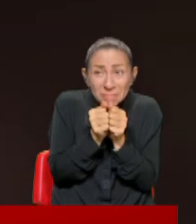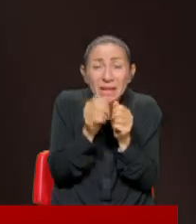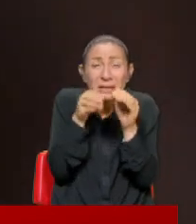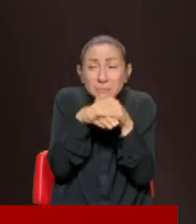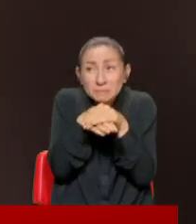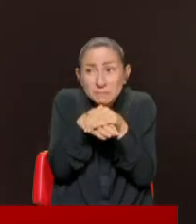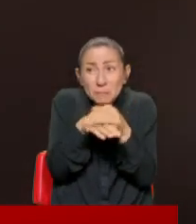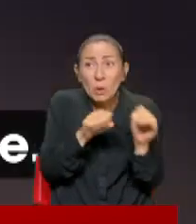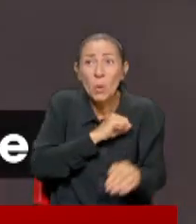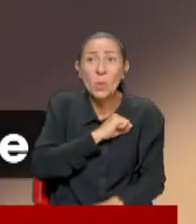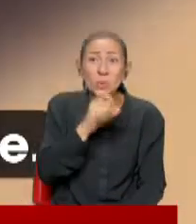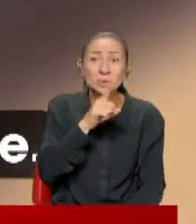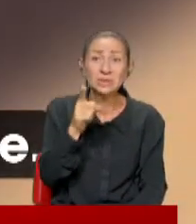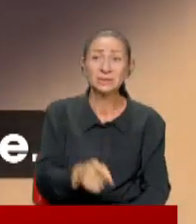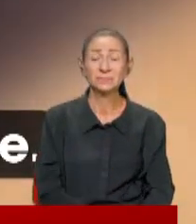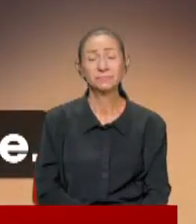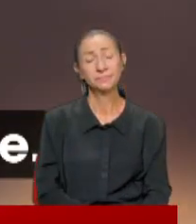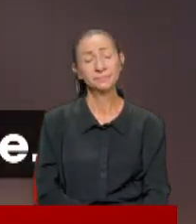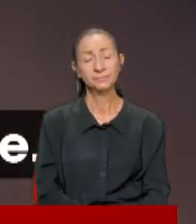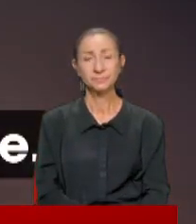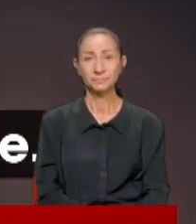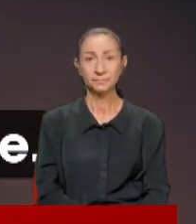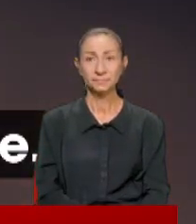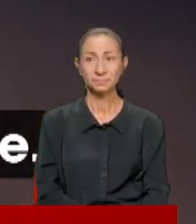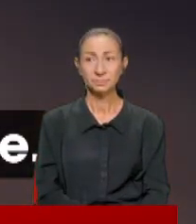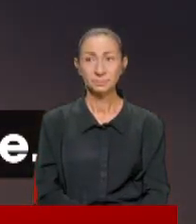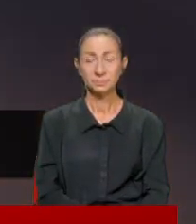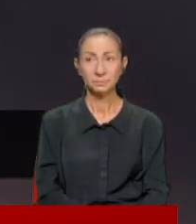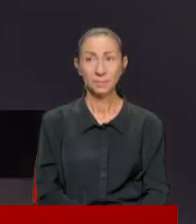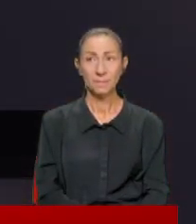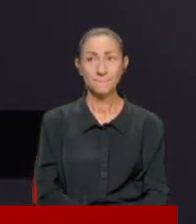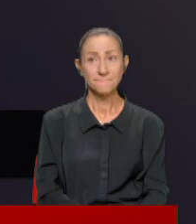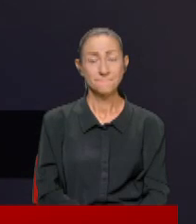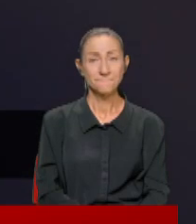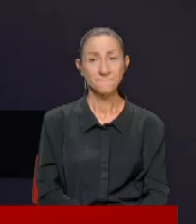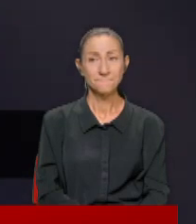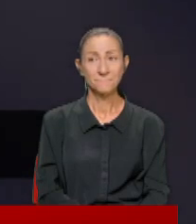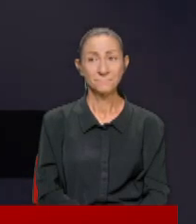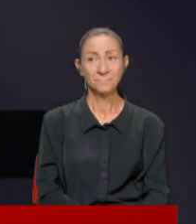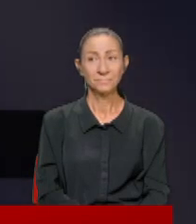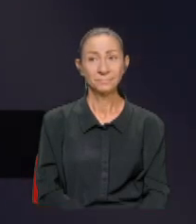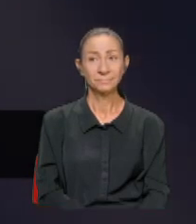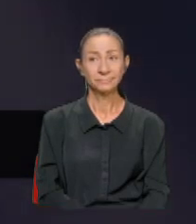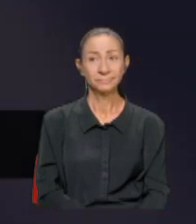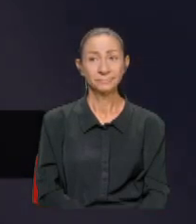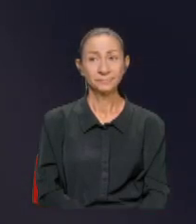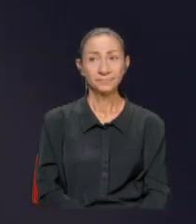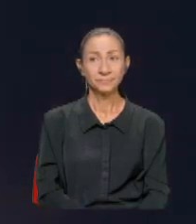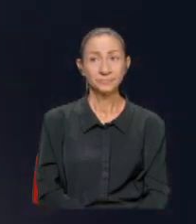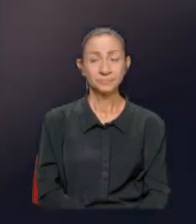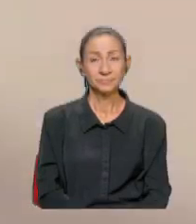yere sığındı korkudan. Bakın, kediyi de korumasını almış, kedinin üzerine yatmış. Ya bunlardan ders almamız lazım. Gelin.